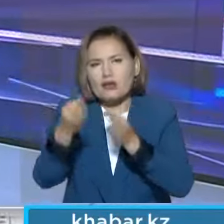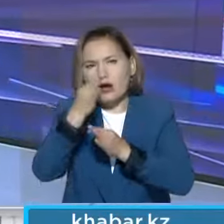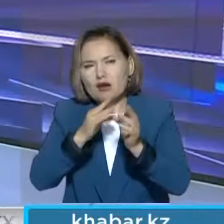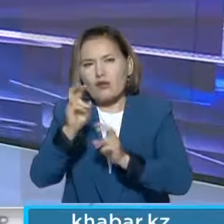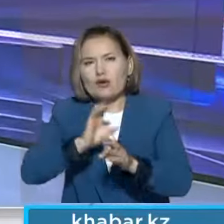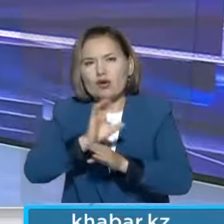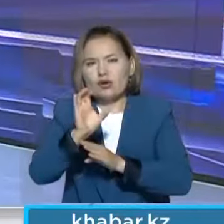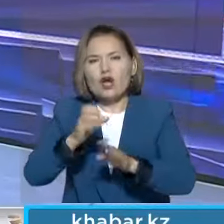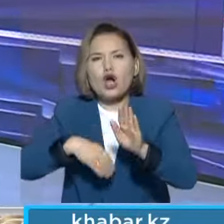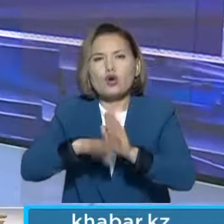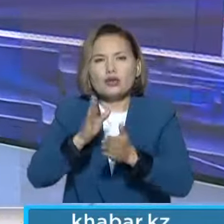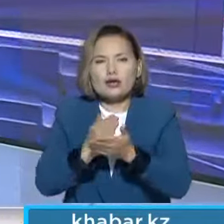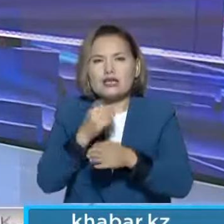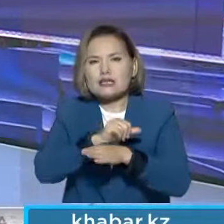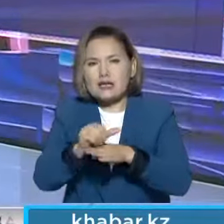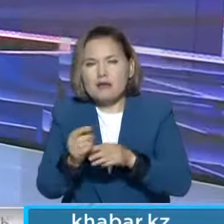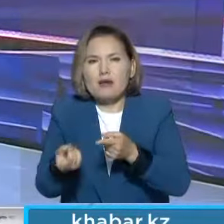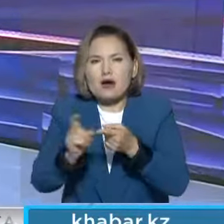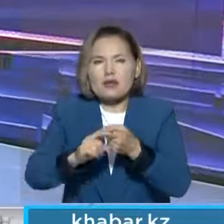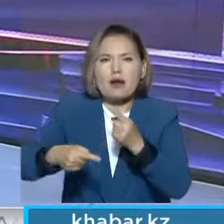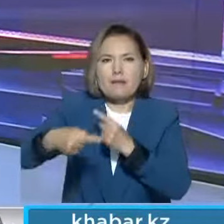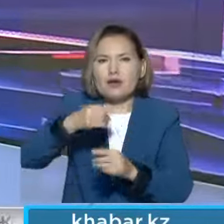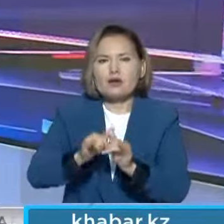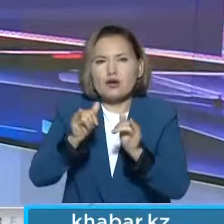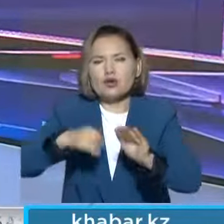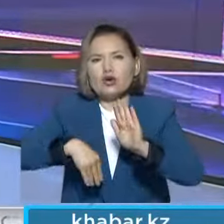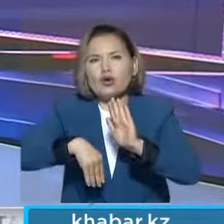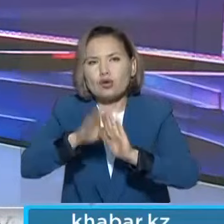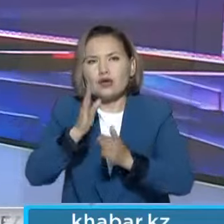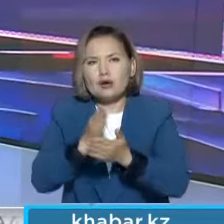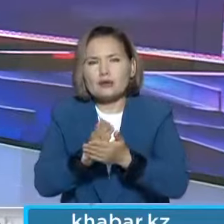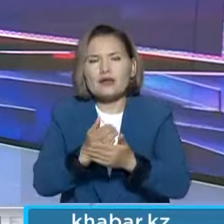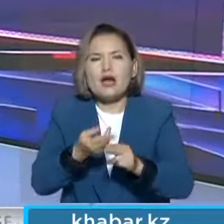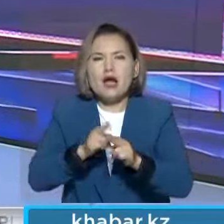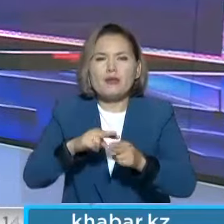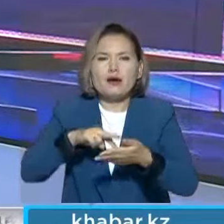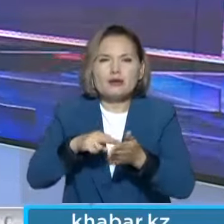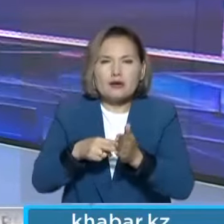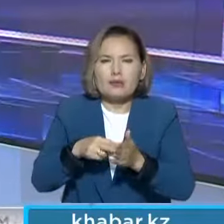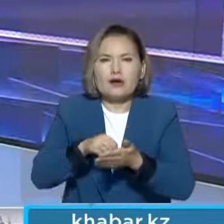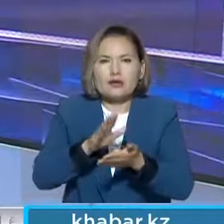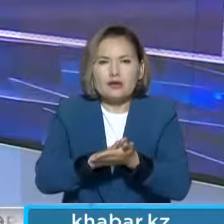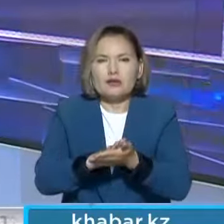көш бастап тұр. Сырт елдермен алыс берісте өсімде өсім байқалады. Алдын ала дерек бойынша